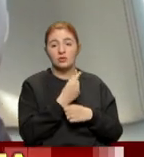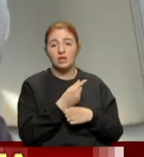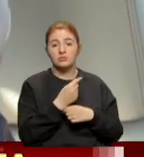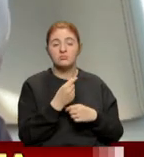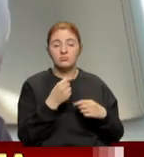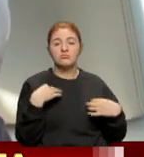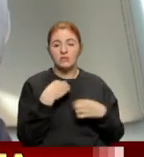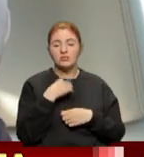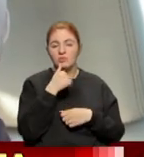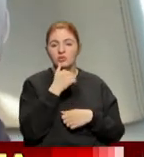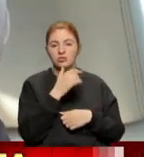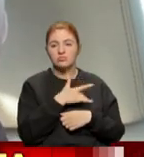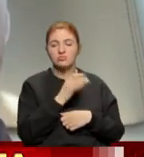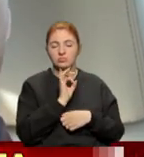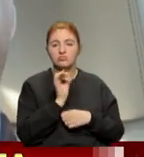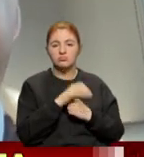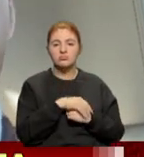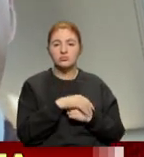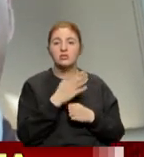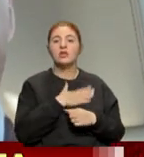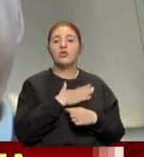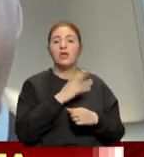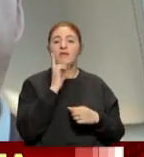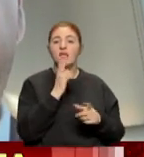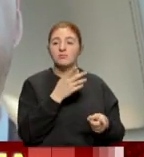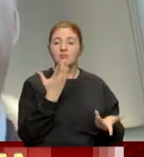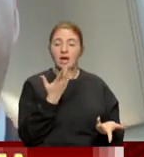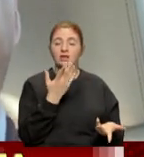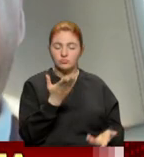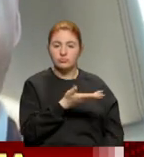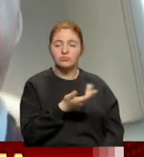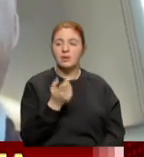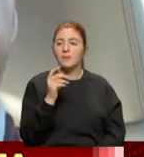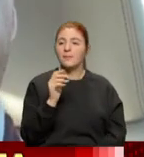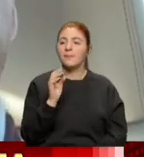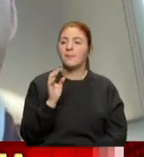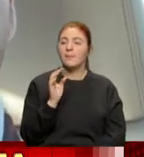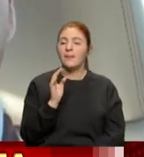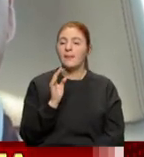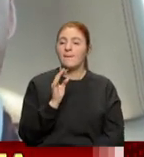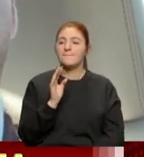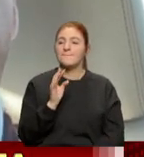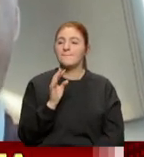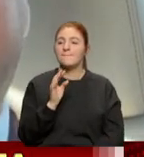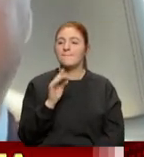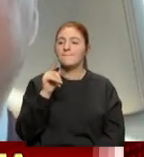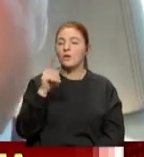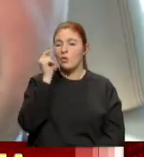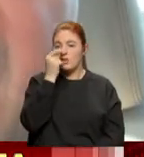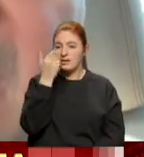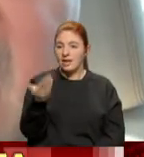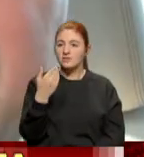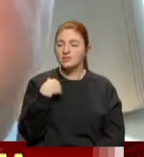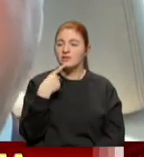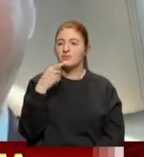Sayın Babacan. Evet. Sağ olun evet efendim. Yani buyurun. Peki size kolay gelsin. Biz